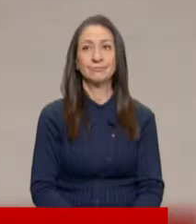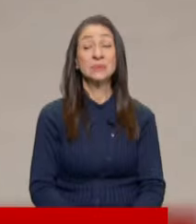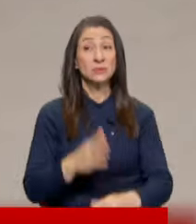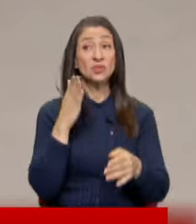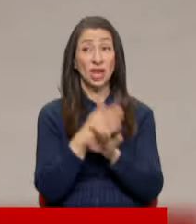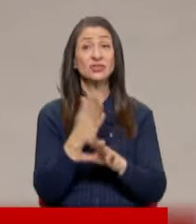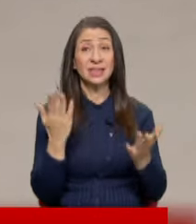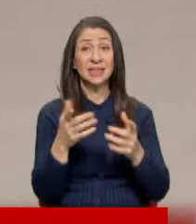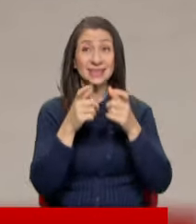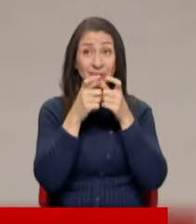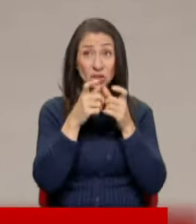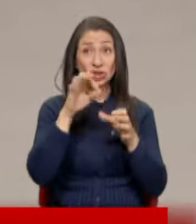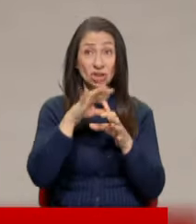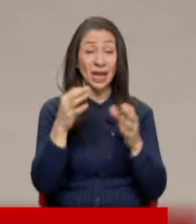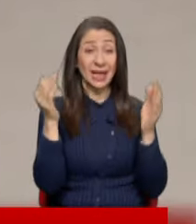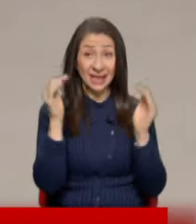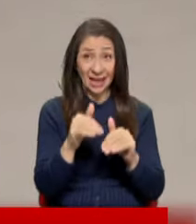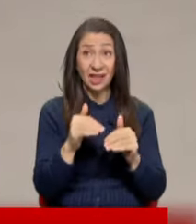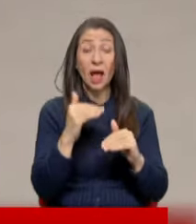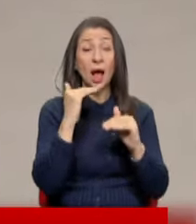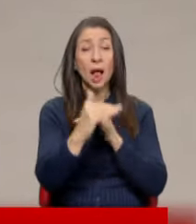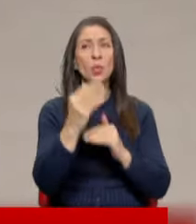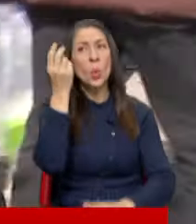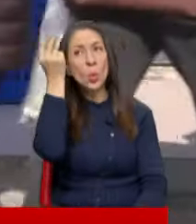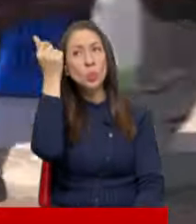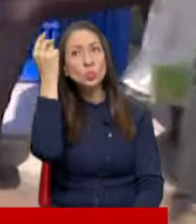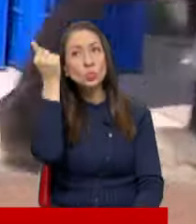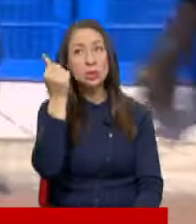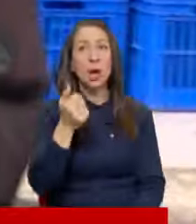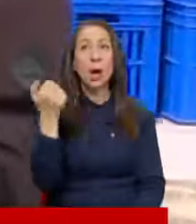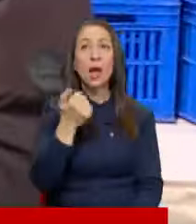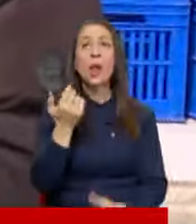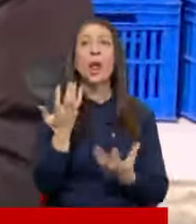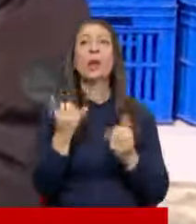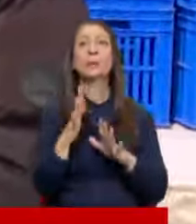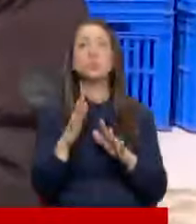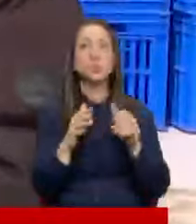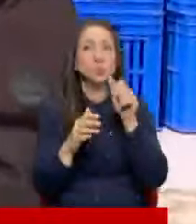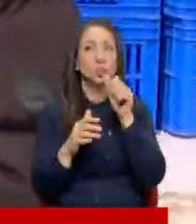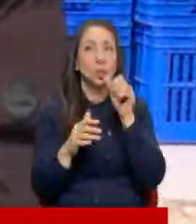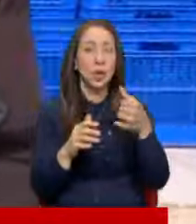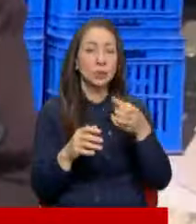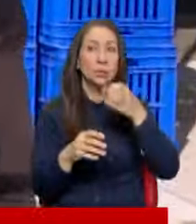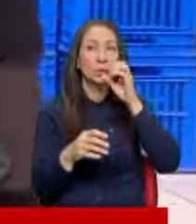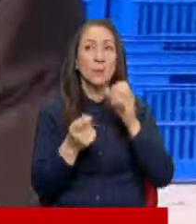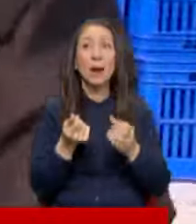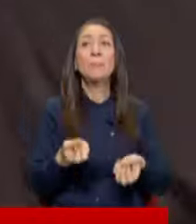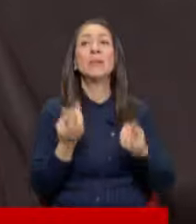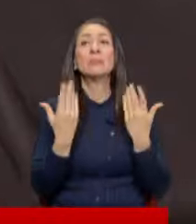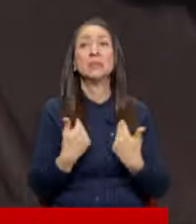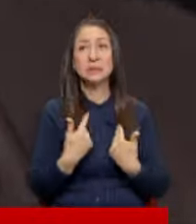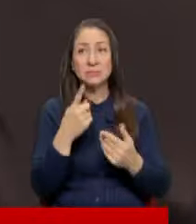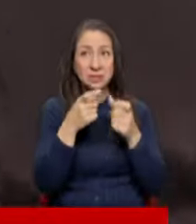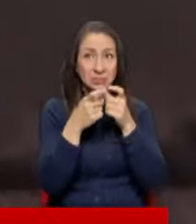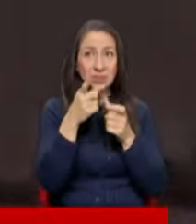gerçekten simit ve çayla gelenler halkı unutmuş durumda ayran alamadım suyla Suyu alım da çıktım yetmedi param bir